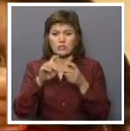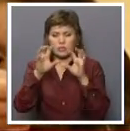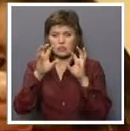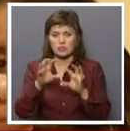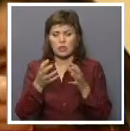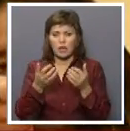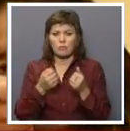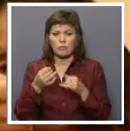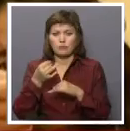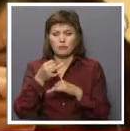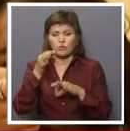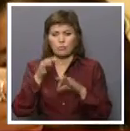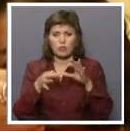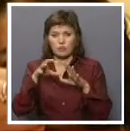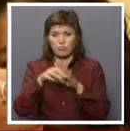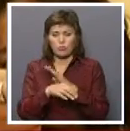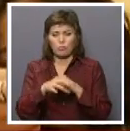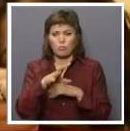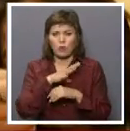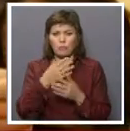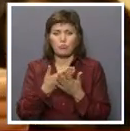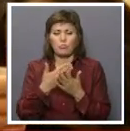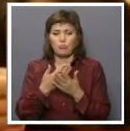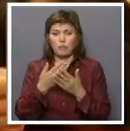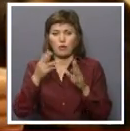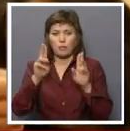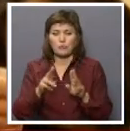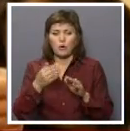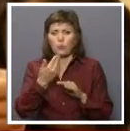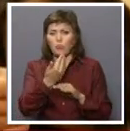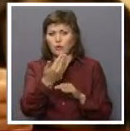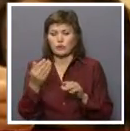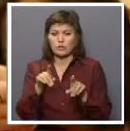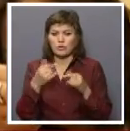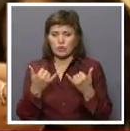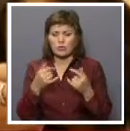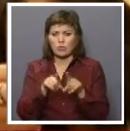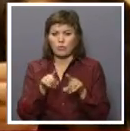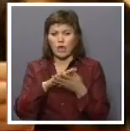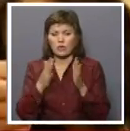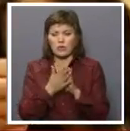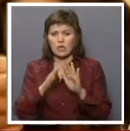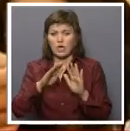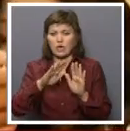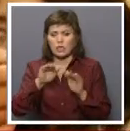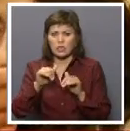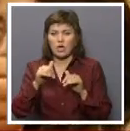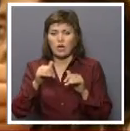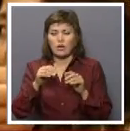сол жерде біраз нормаларды кіргізген болатынбыз. Жалпы енді осы жағдайлардан кейін біз енді мәжілісте тағы да осы заңдарды